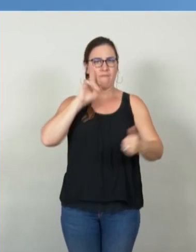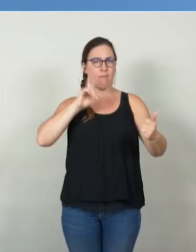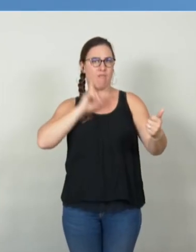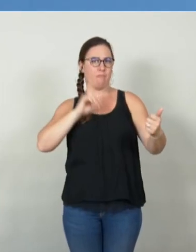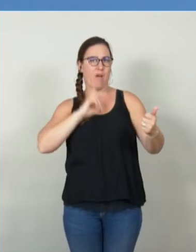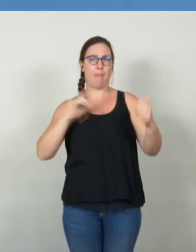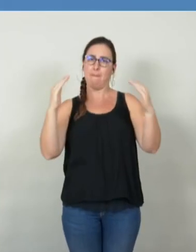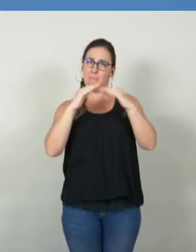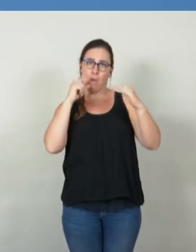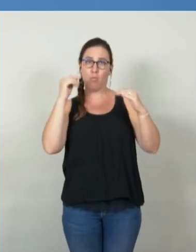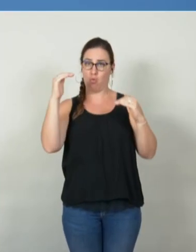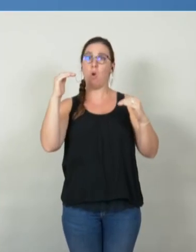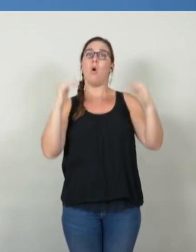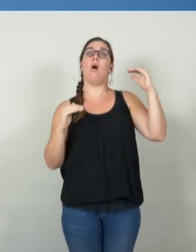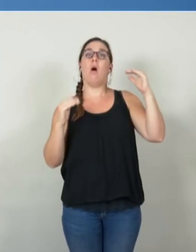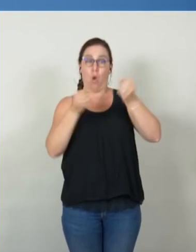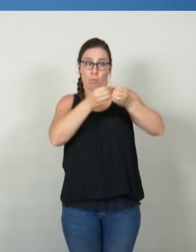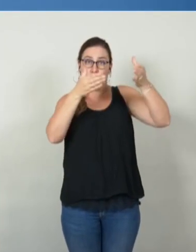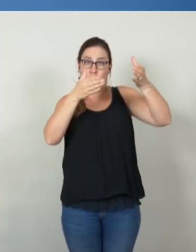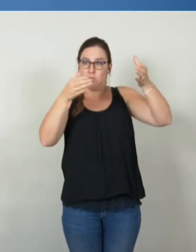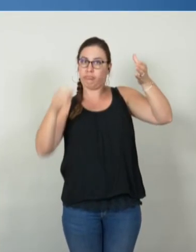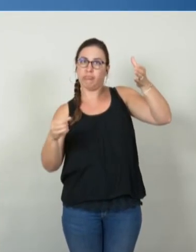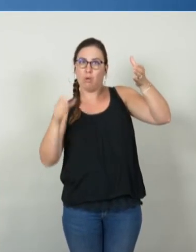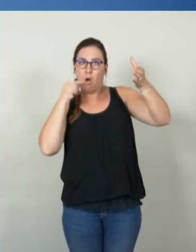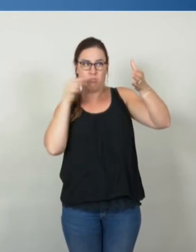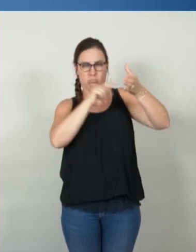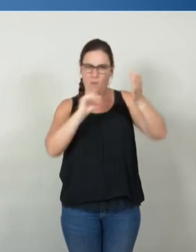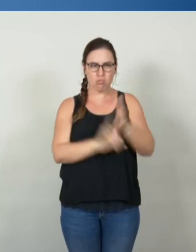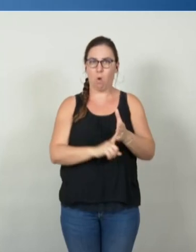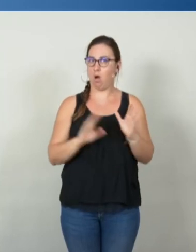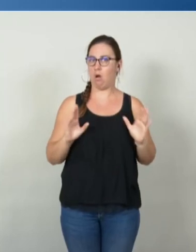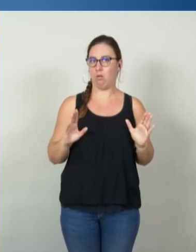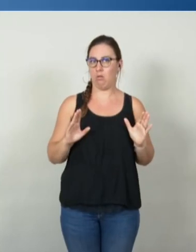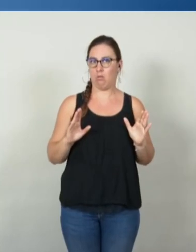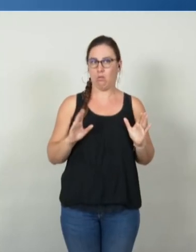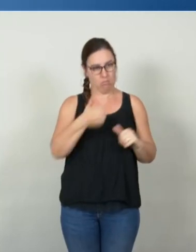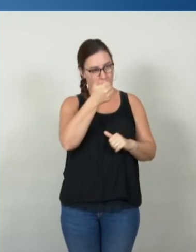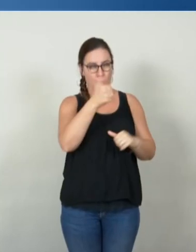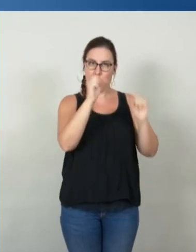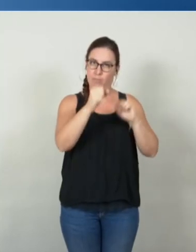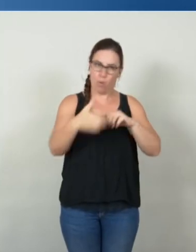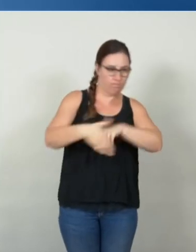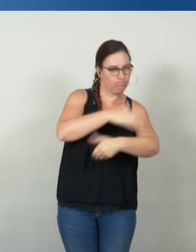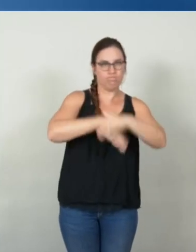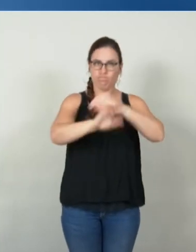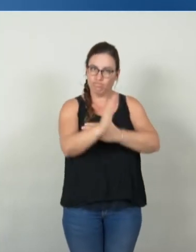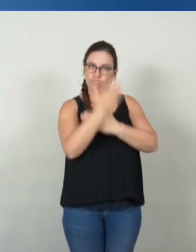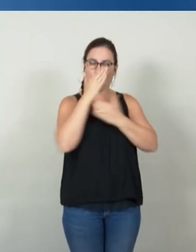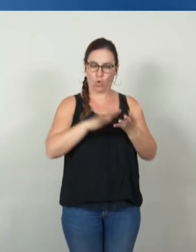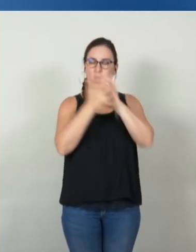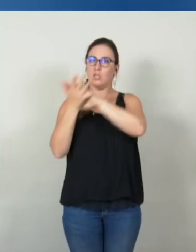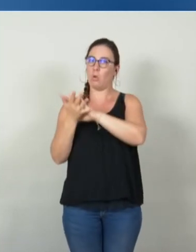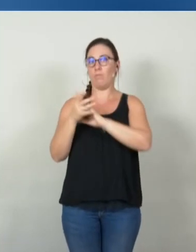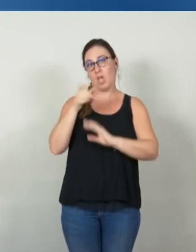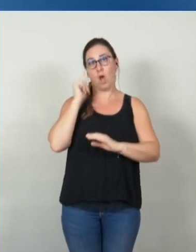des hommes ou des femmes plus que des c'est leur tout à fait leur choix et leur façon de contribuer aux transitions et en particulier